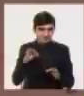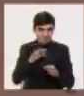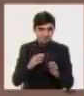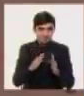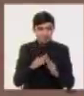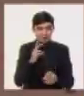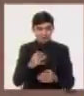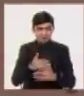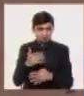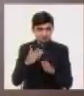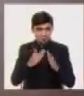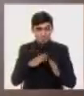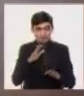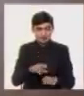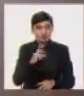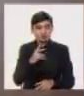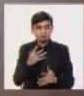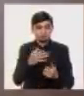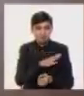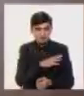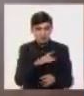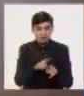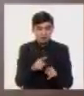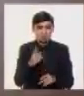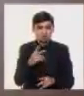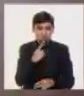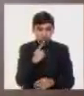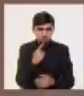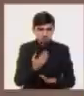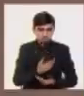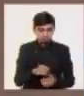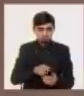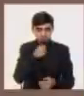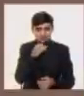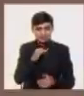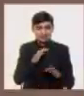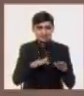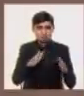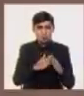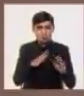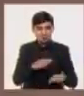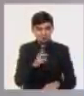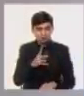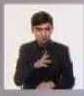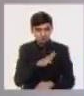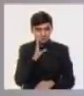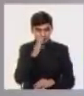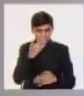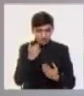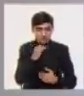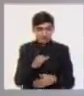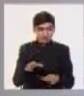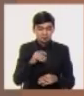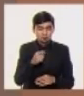в многоквартирном доме получили те, кто вырос в трудных социальных условиях и в детских домах. Ключи от квартир вручил аким области